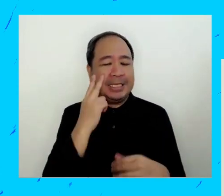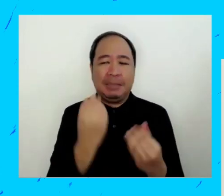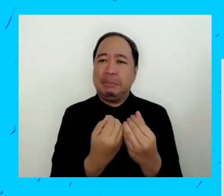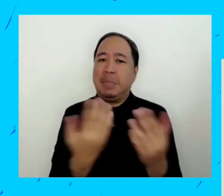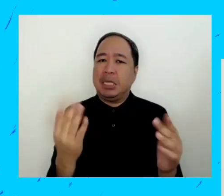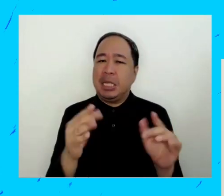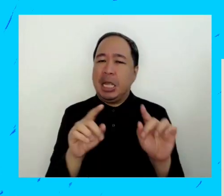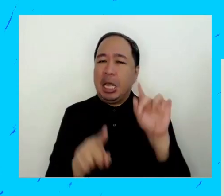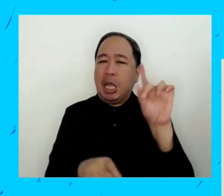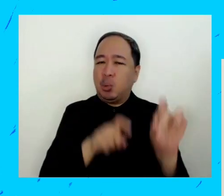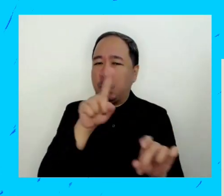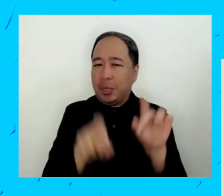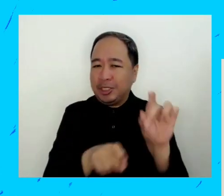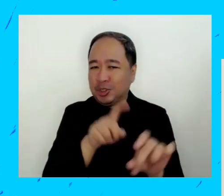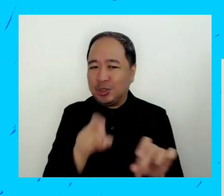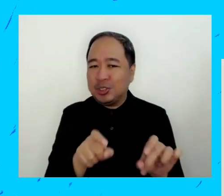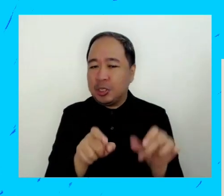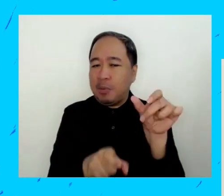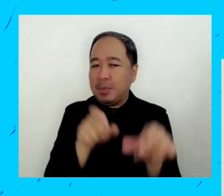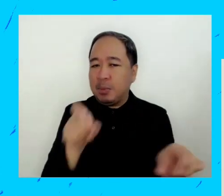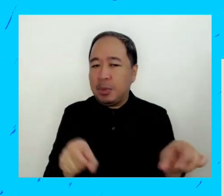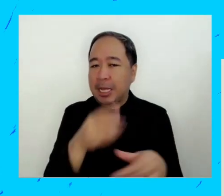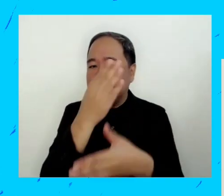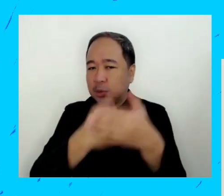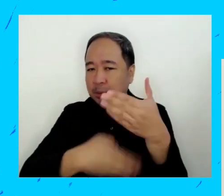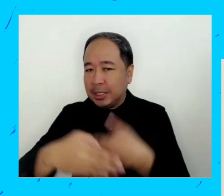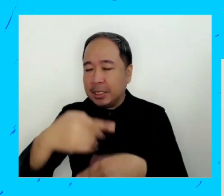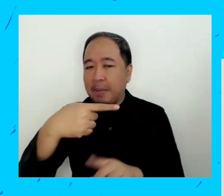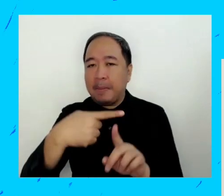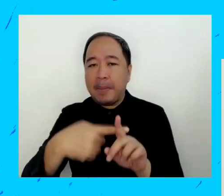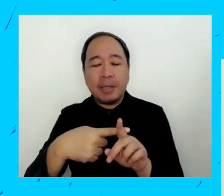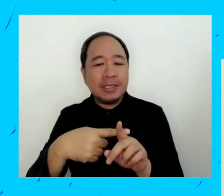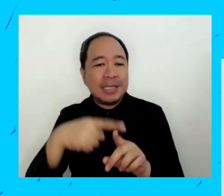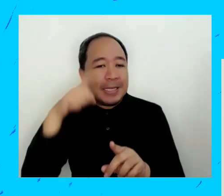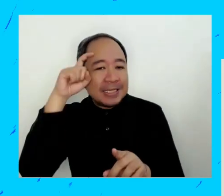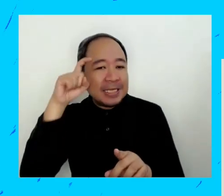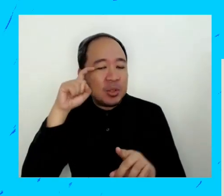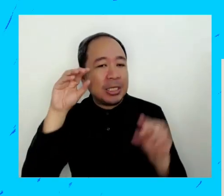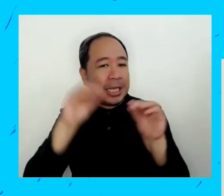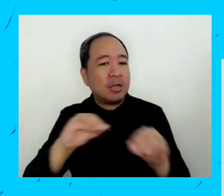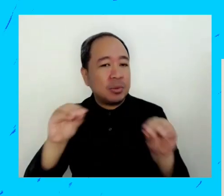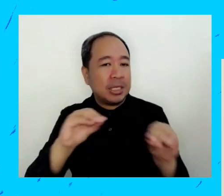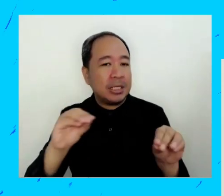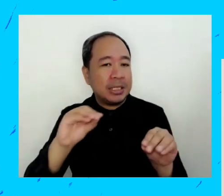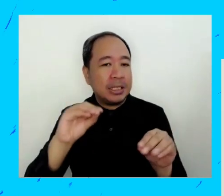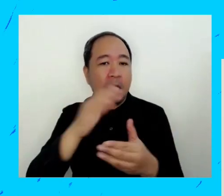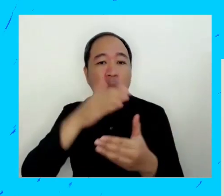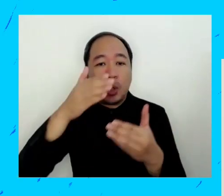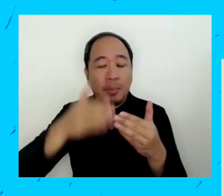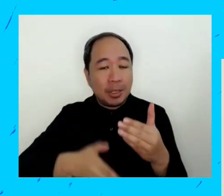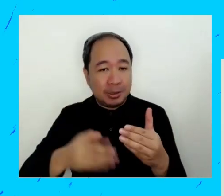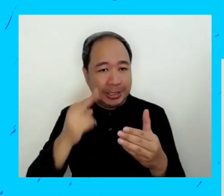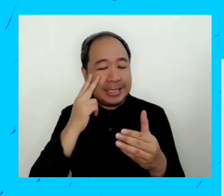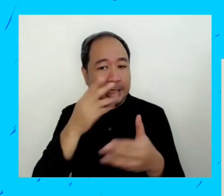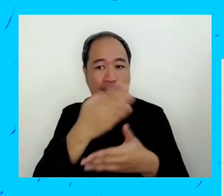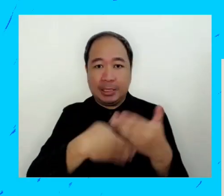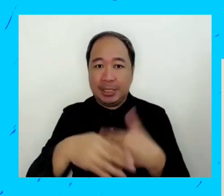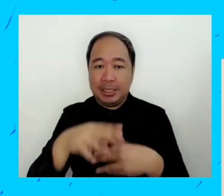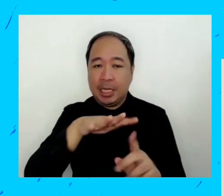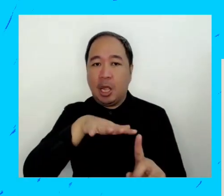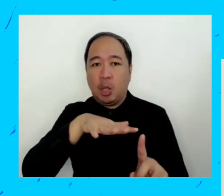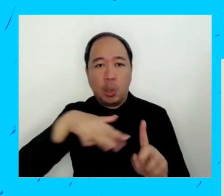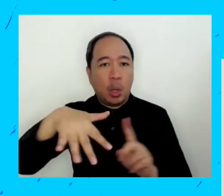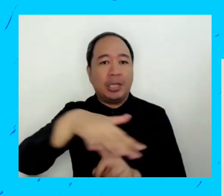par rapport à la sexualité et les handicaps. La sexualité compréhensive est